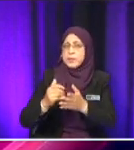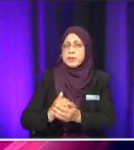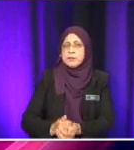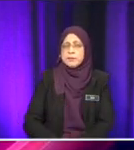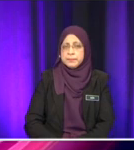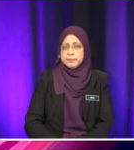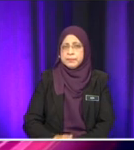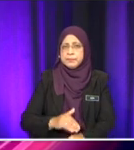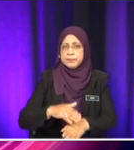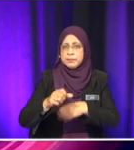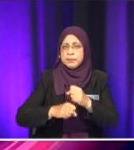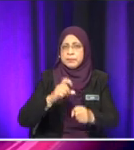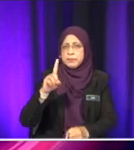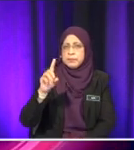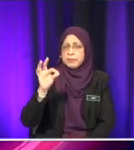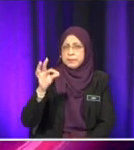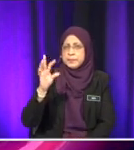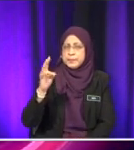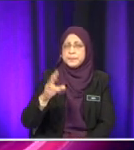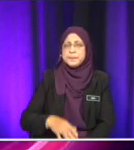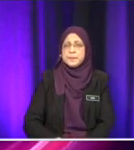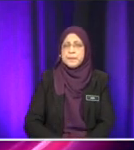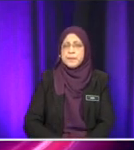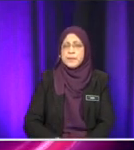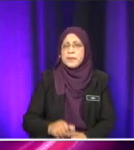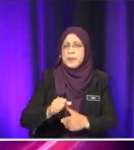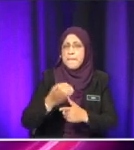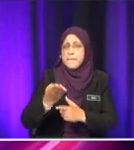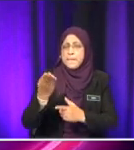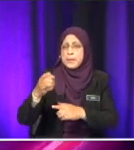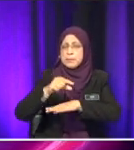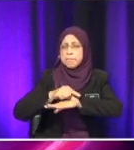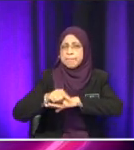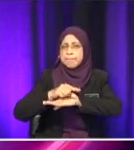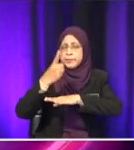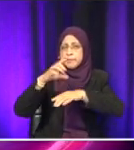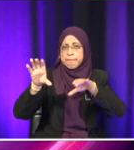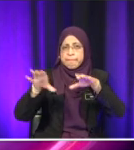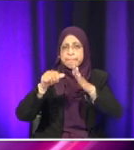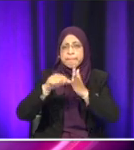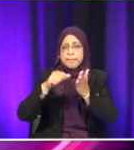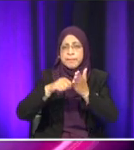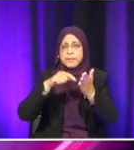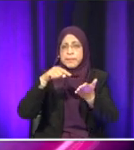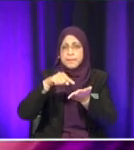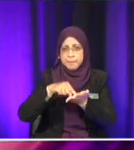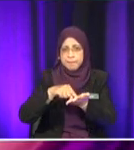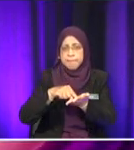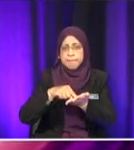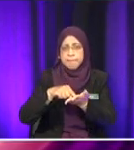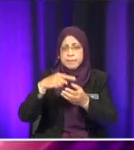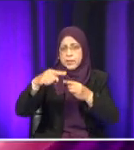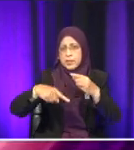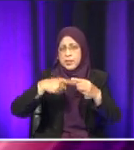dukem pada tahun 1913 antara bahan yang digunakan untuk menghasilkan Arca ini rintaya